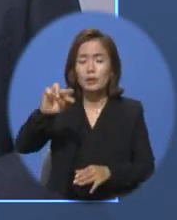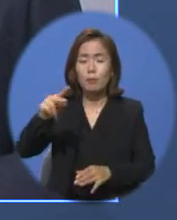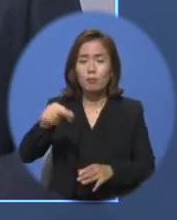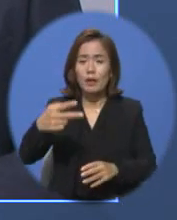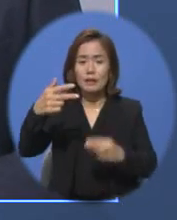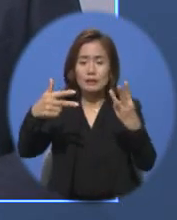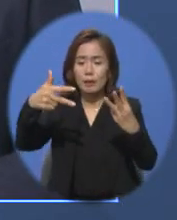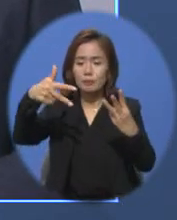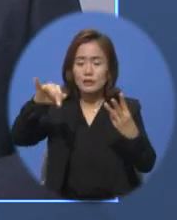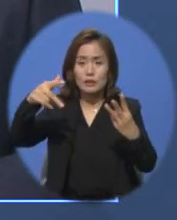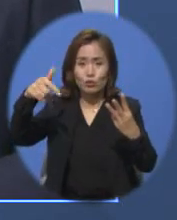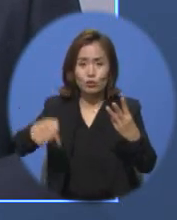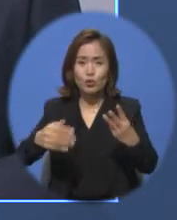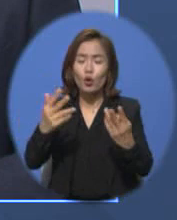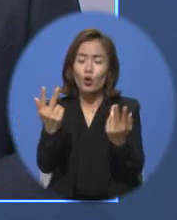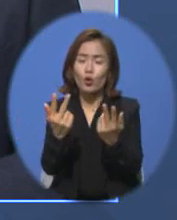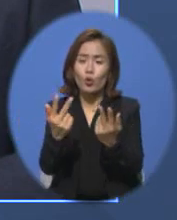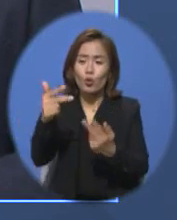더낫다고판단했습니다